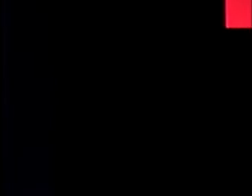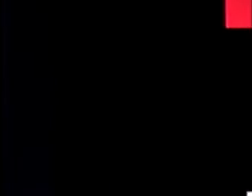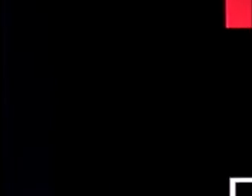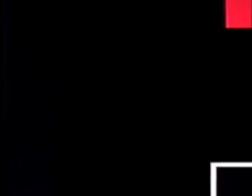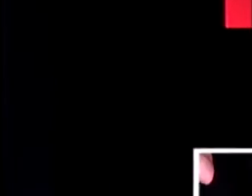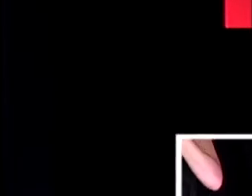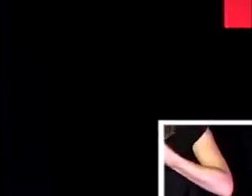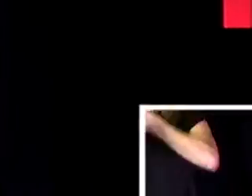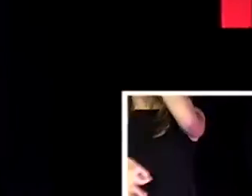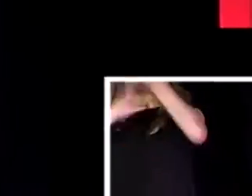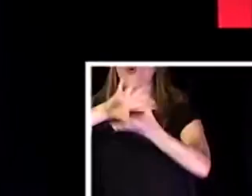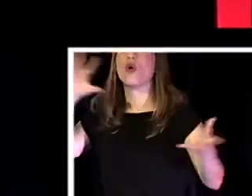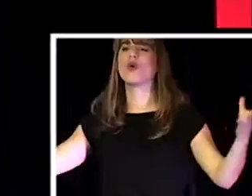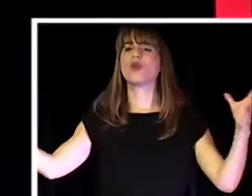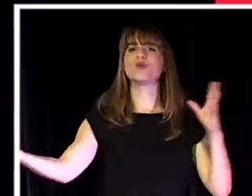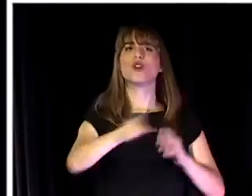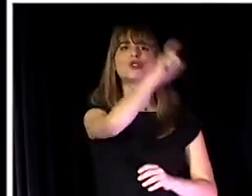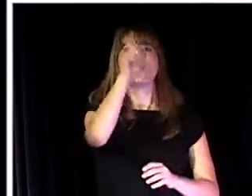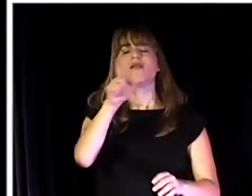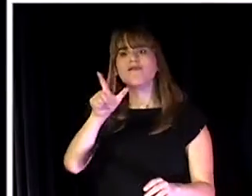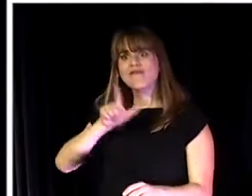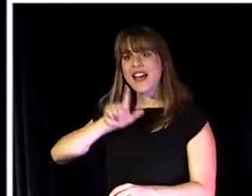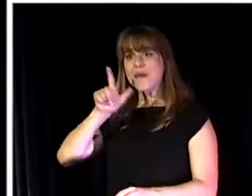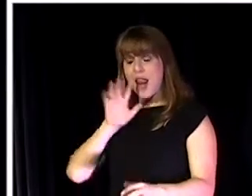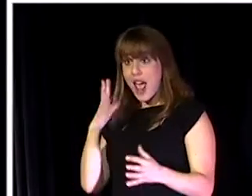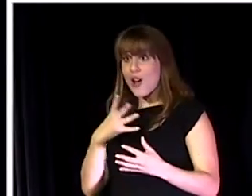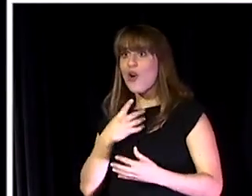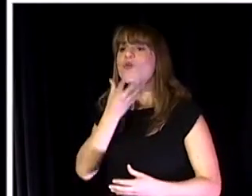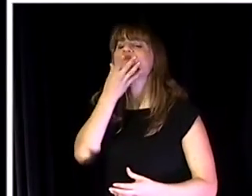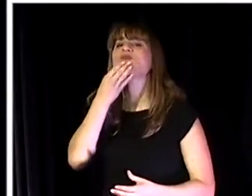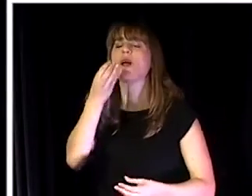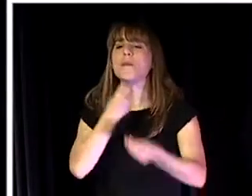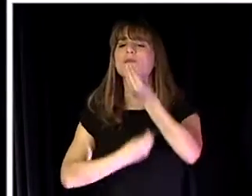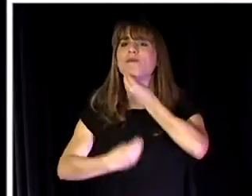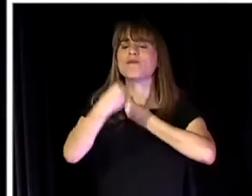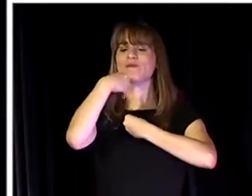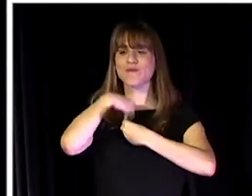τον κόσμο θα το πω! Η ζωή με περιμένει και εγώ θα την γευτώ».